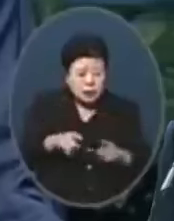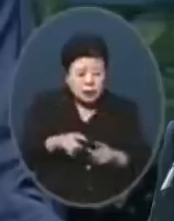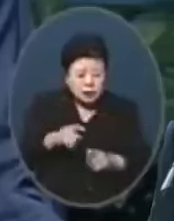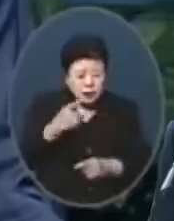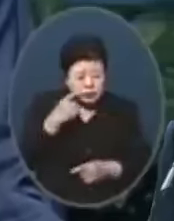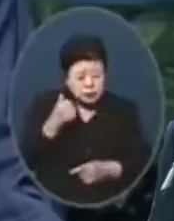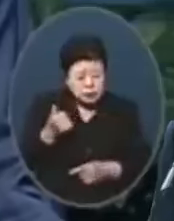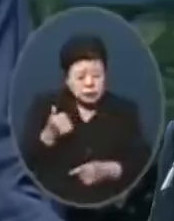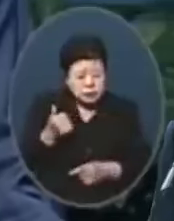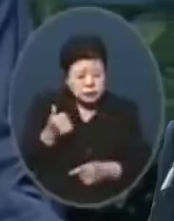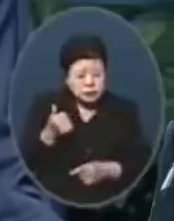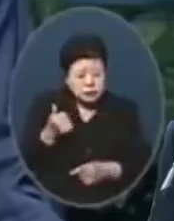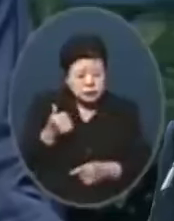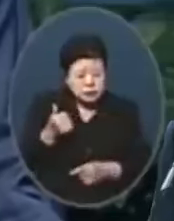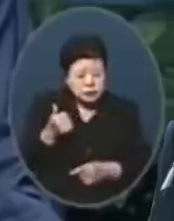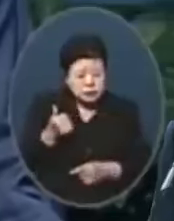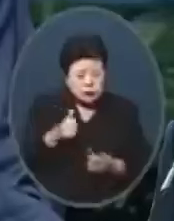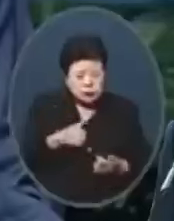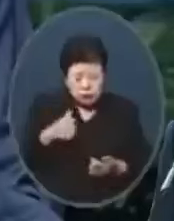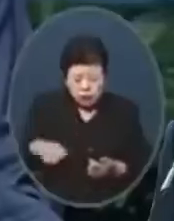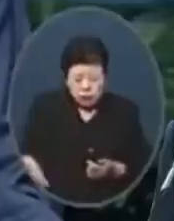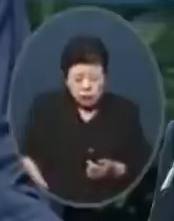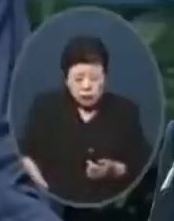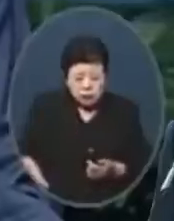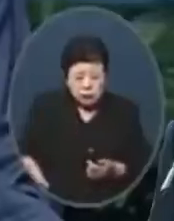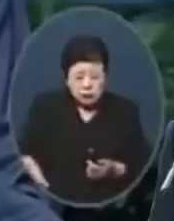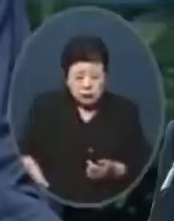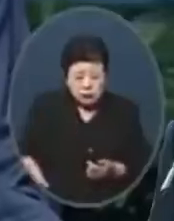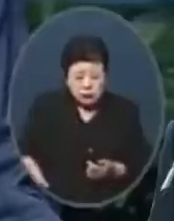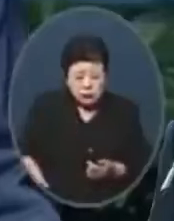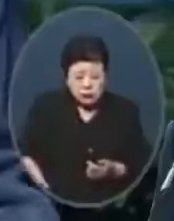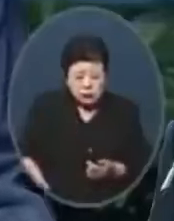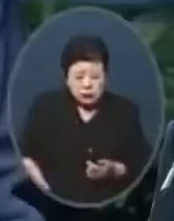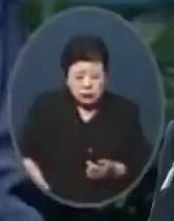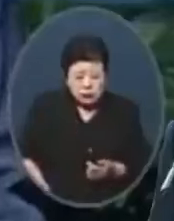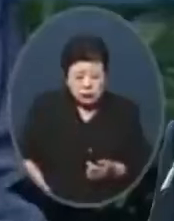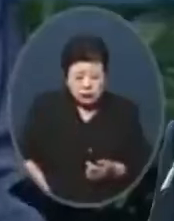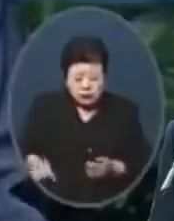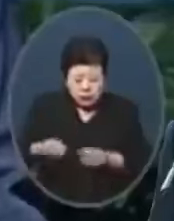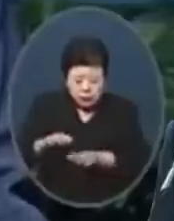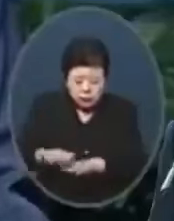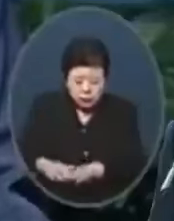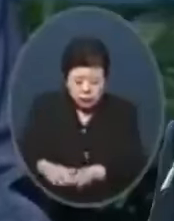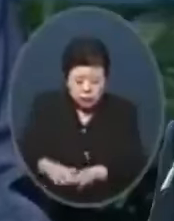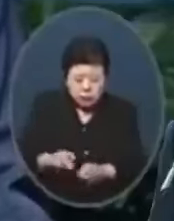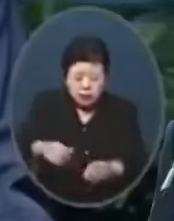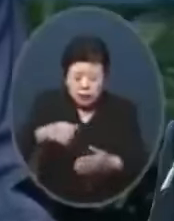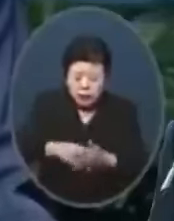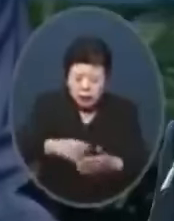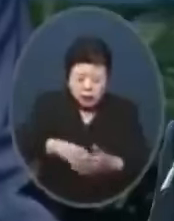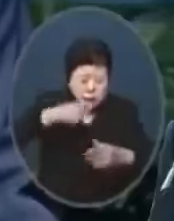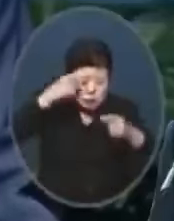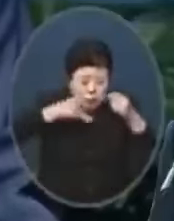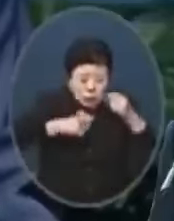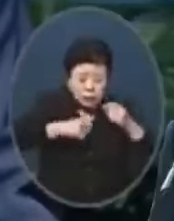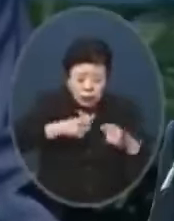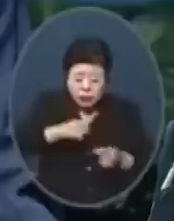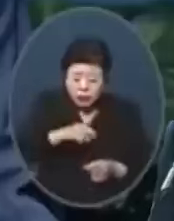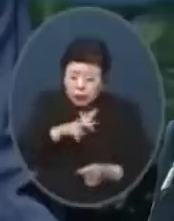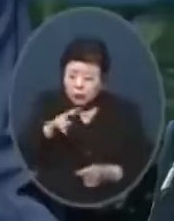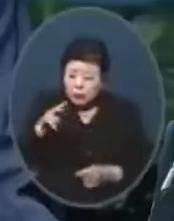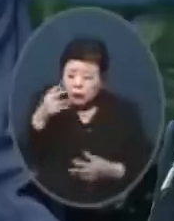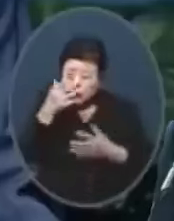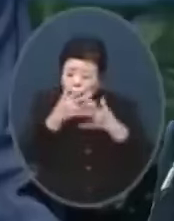아버지가 죽은 아들을 두고서 땅을 치고 울고 있어요. 그래 그 환상 가운데 가서